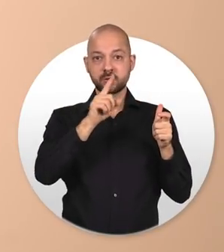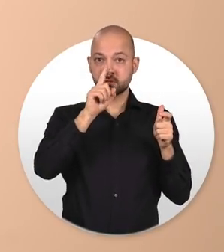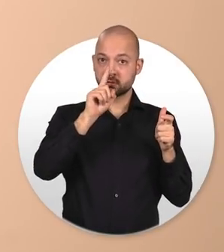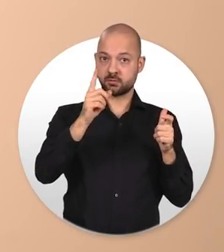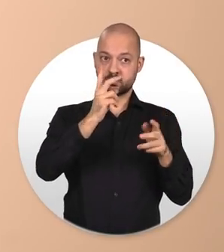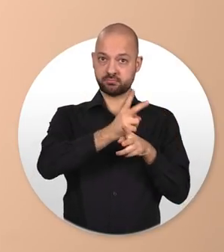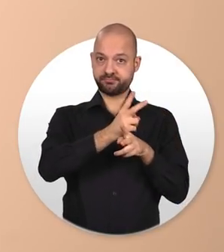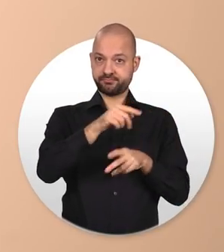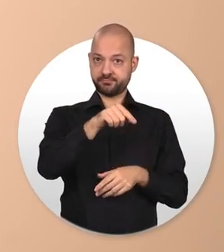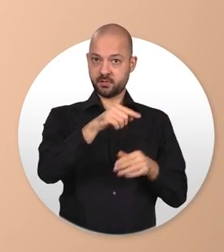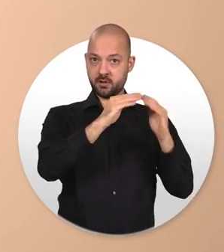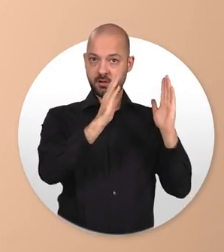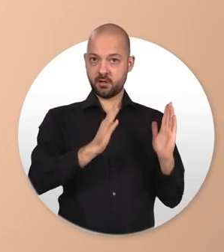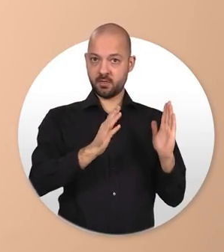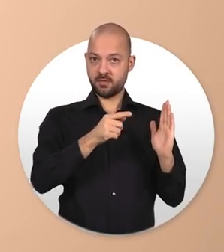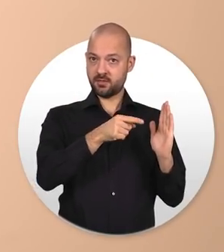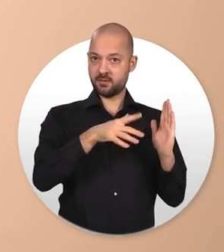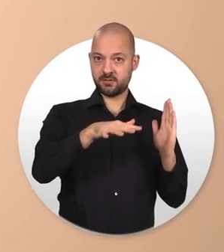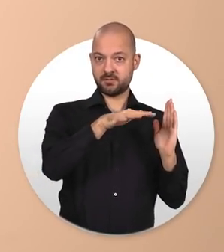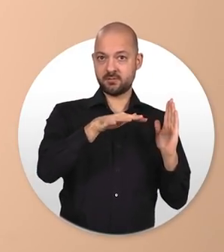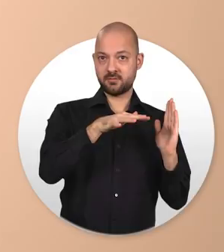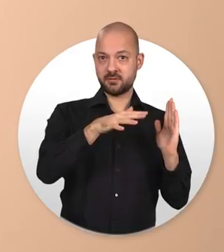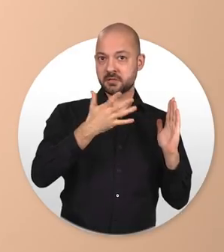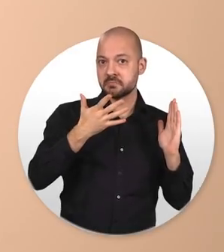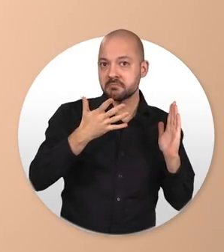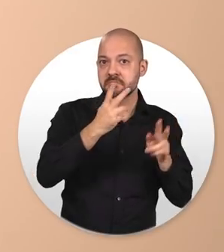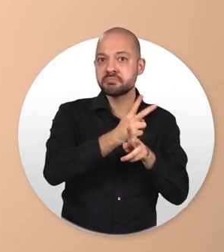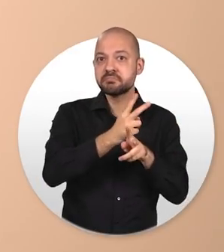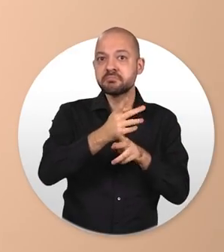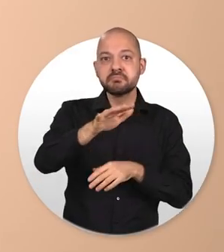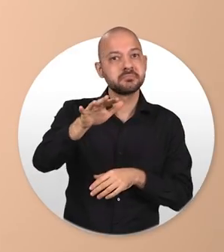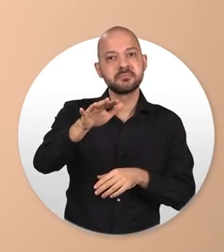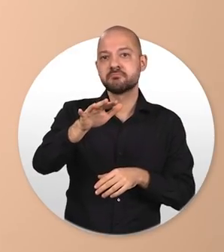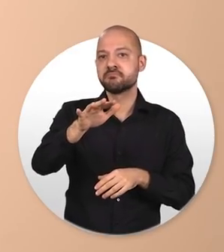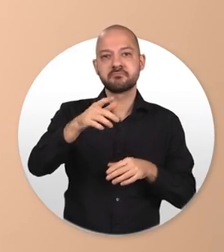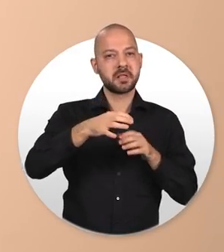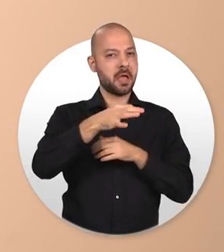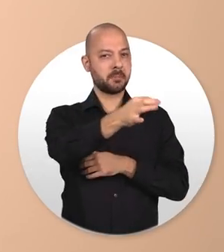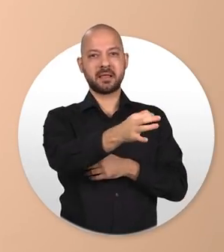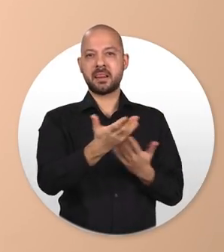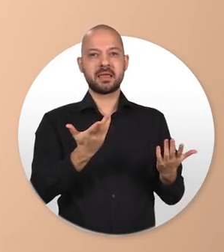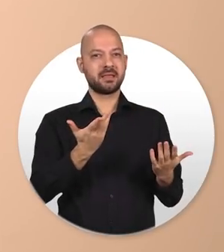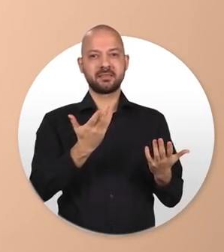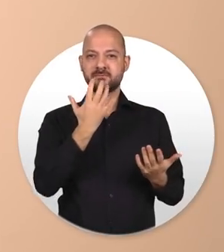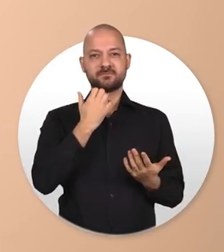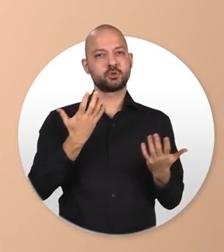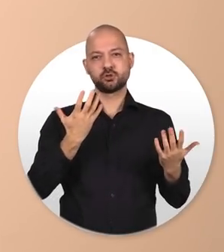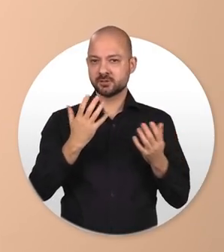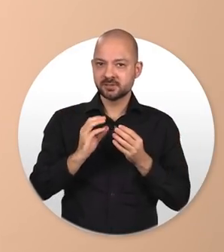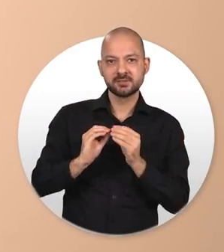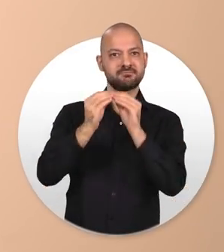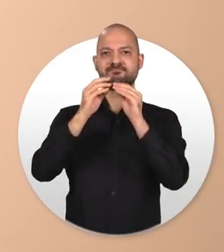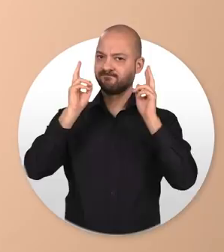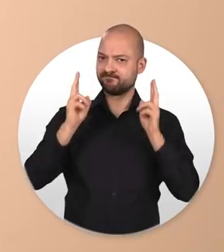Halle aufgehalten ging und ein bisschen exzentriert war. Und dann zusammen fertig sprach ich den Salon an, die Tür